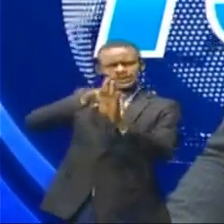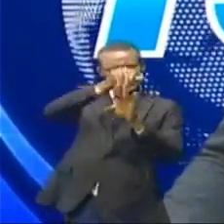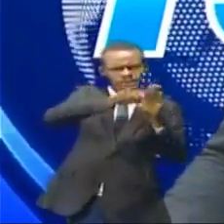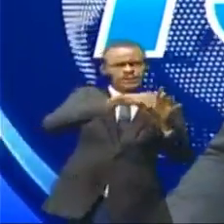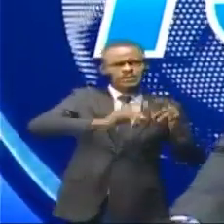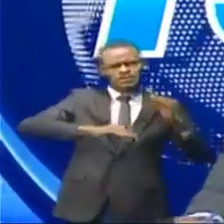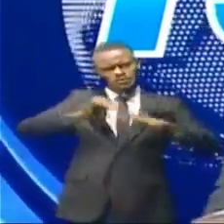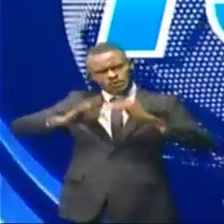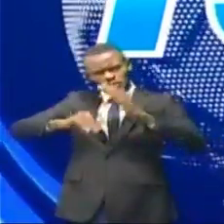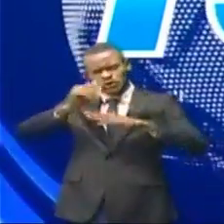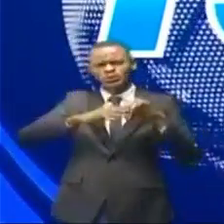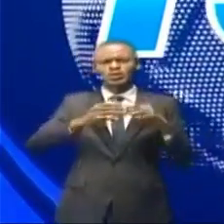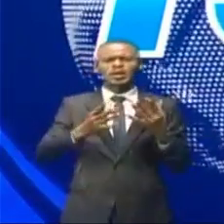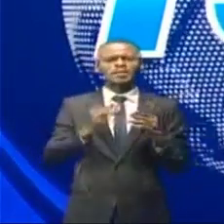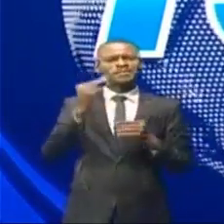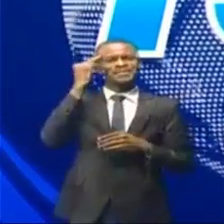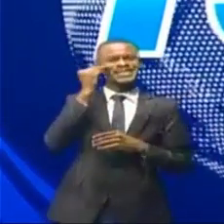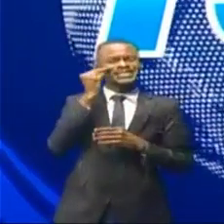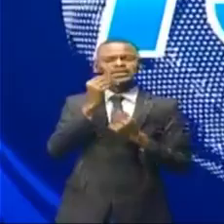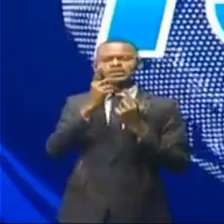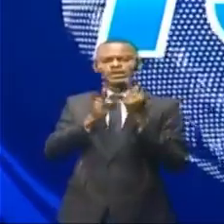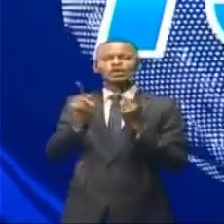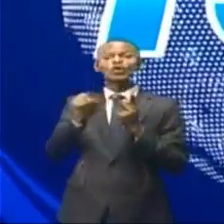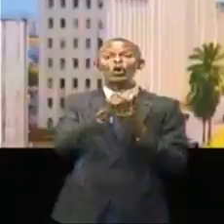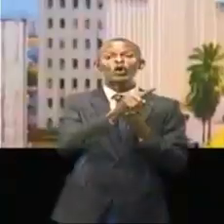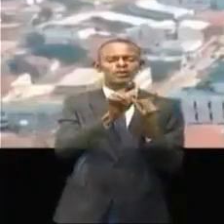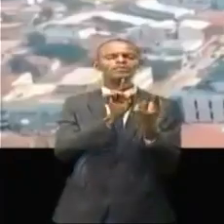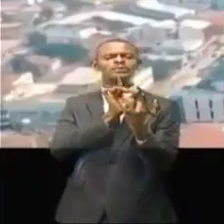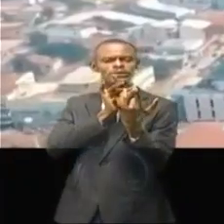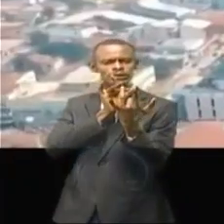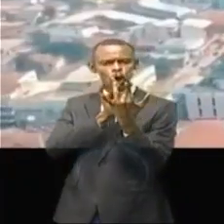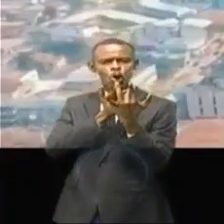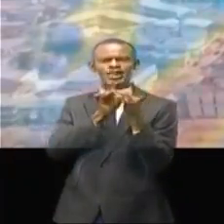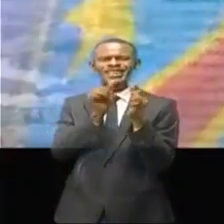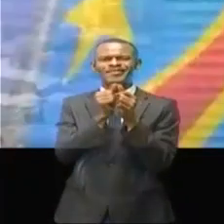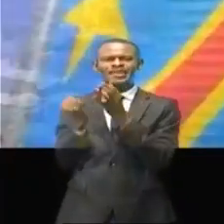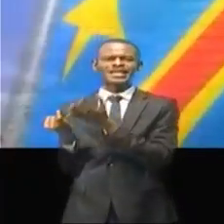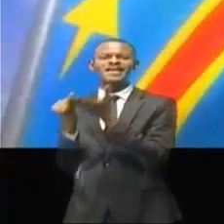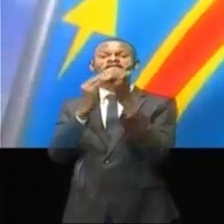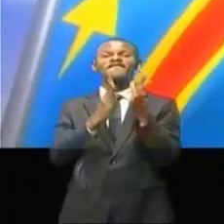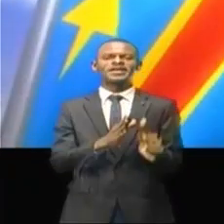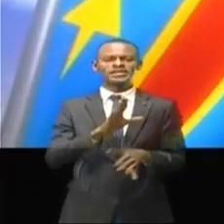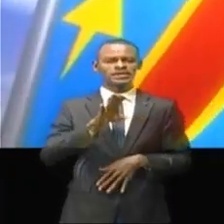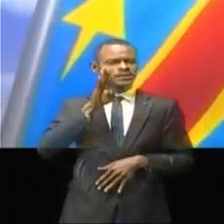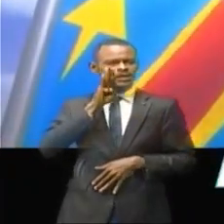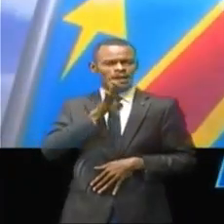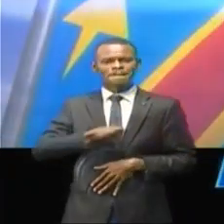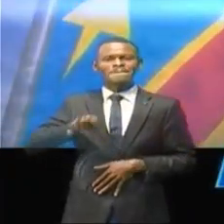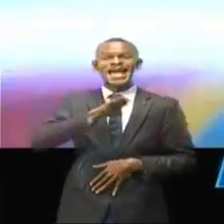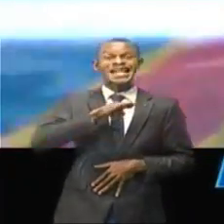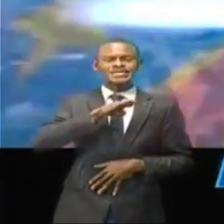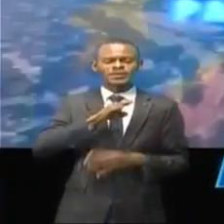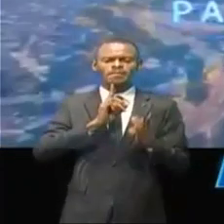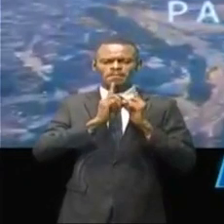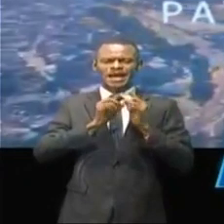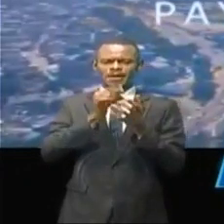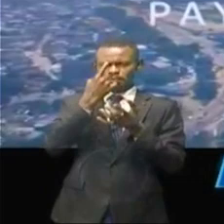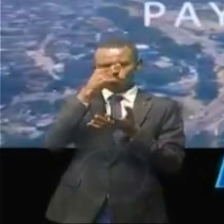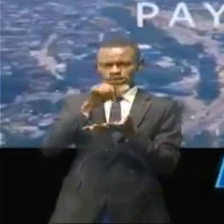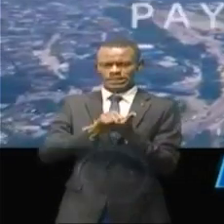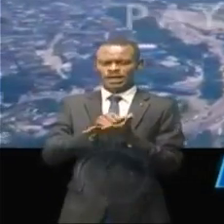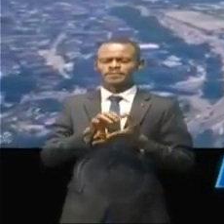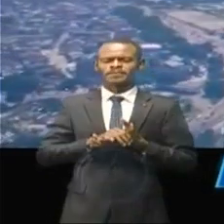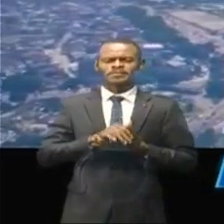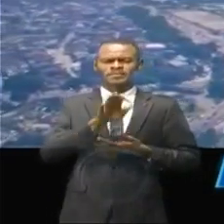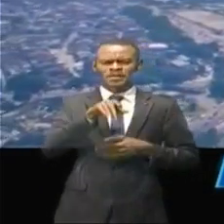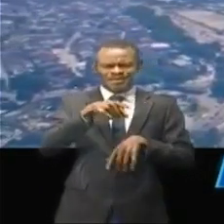du tourisme et des investisseurs belges. Retour en image. Au moment où la RDC s'apprête à accueillir le